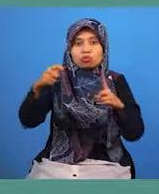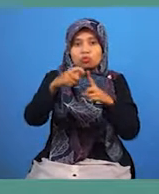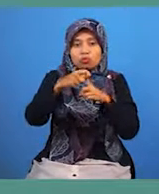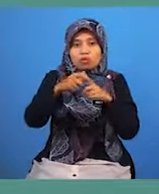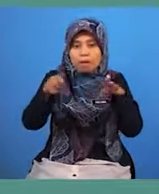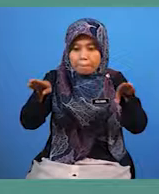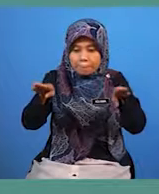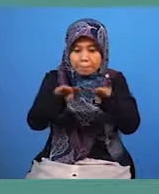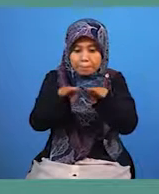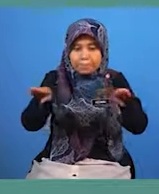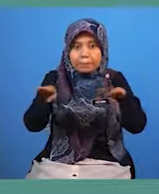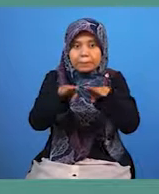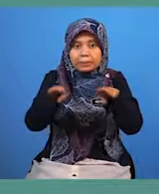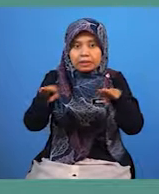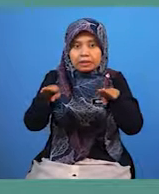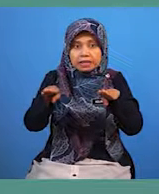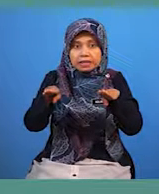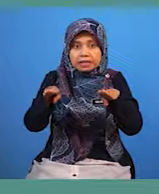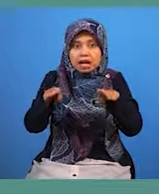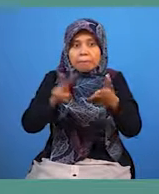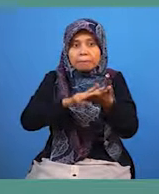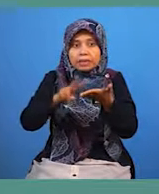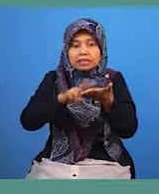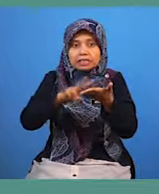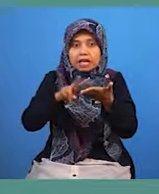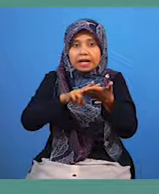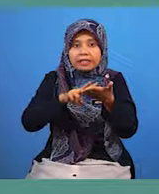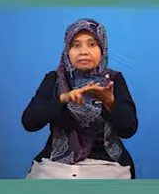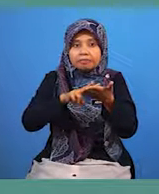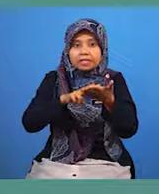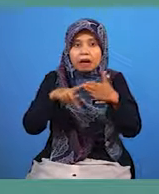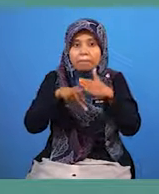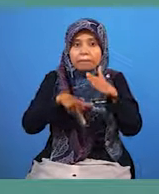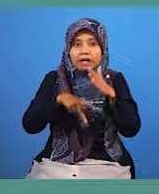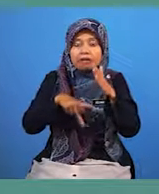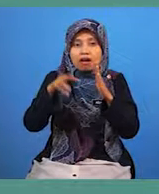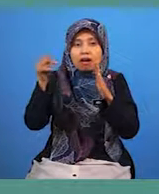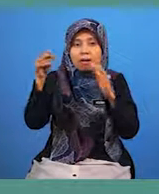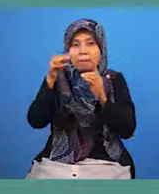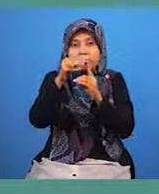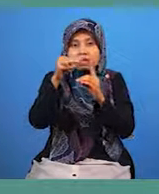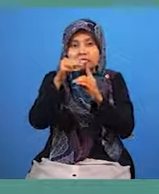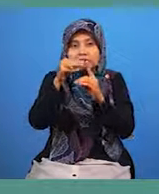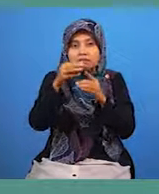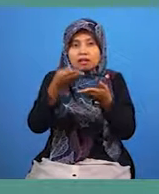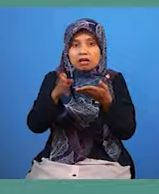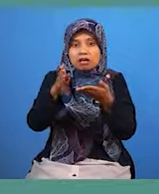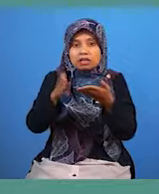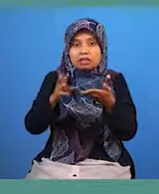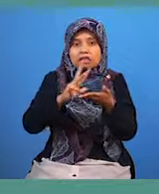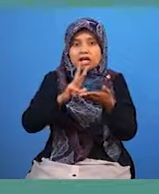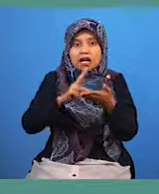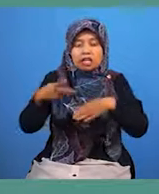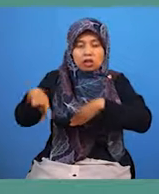adalah bertujuan untuk perbandingan antara satu sama lain dalam segi bacaan